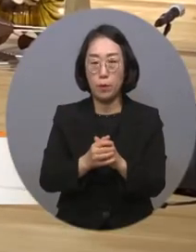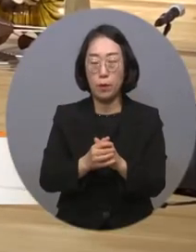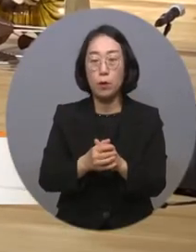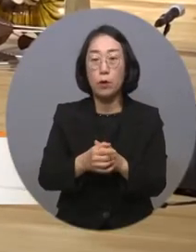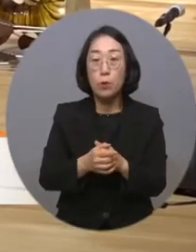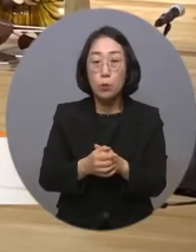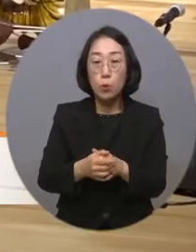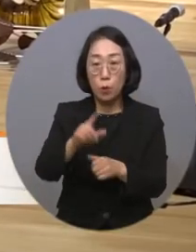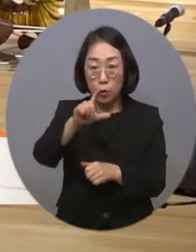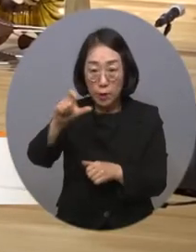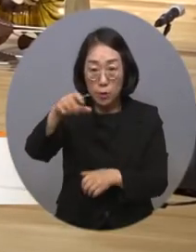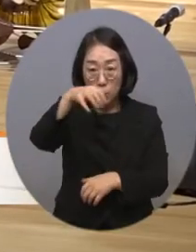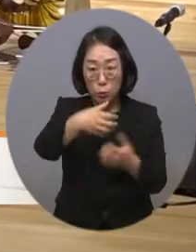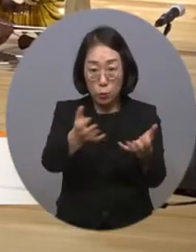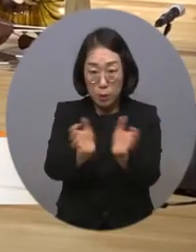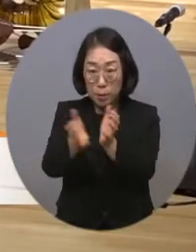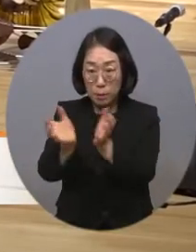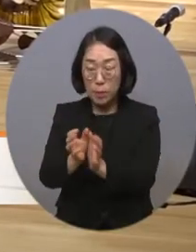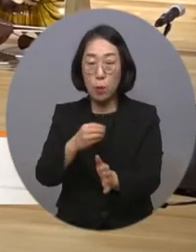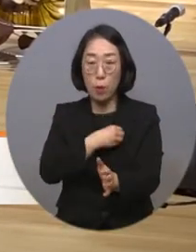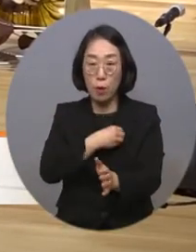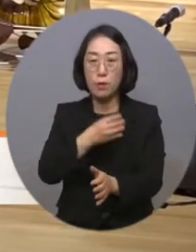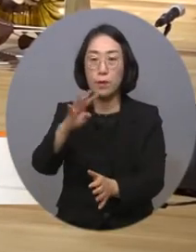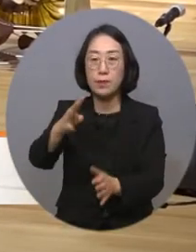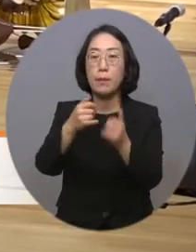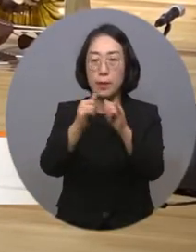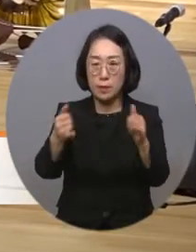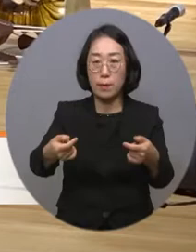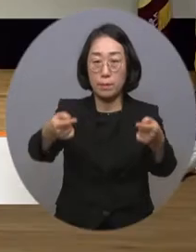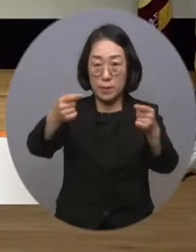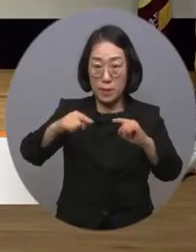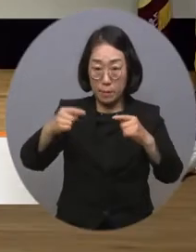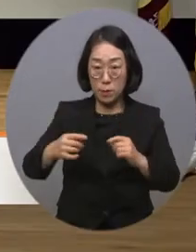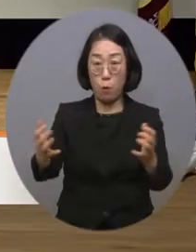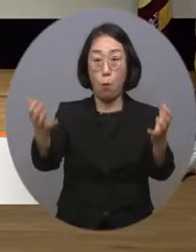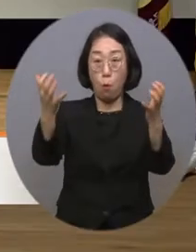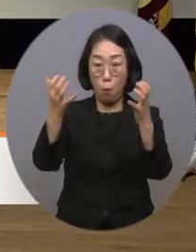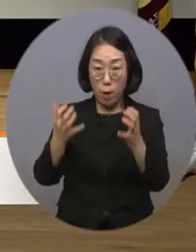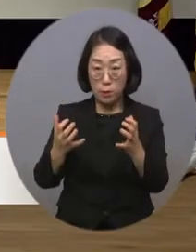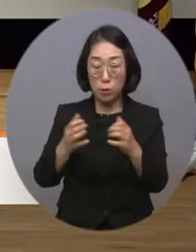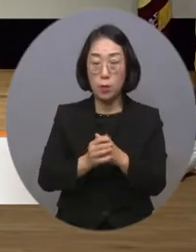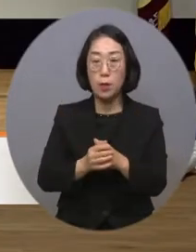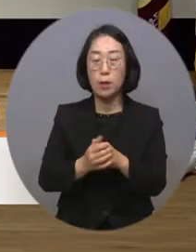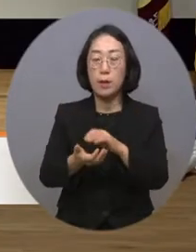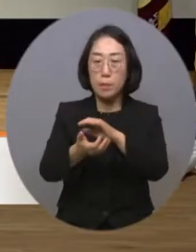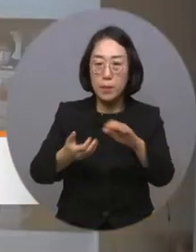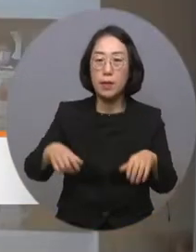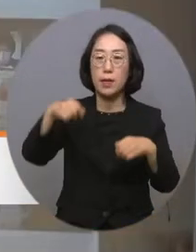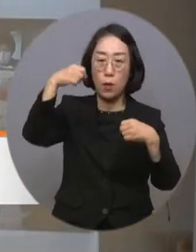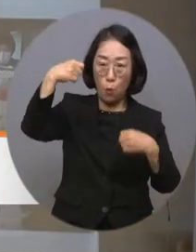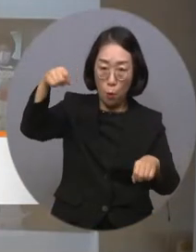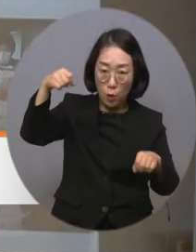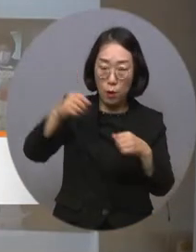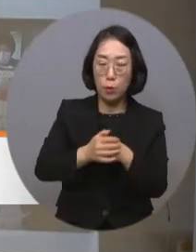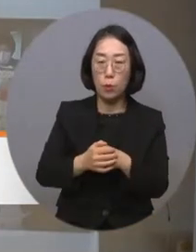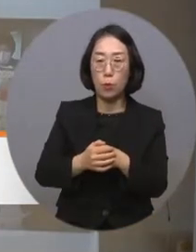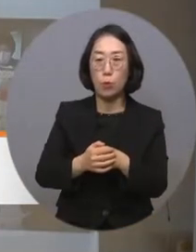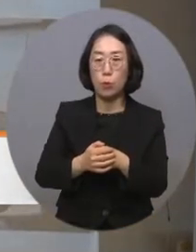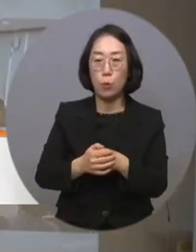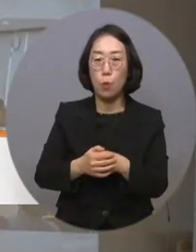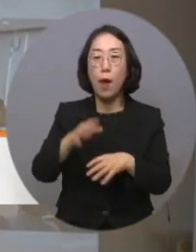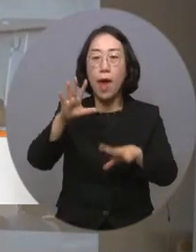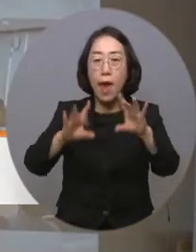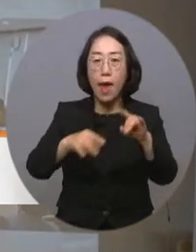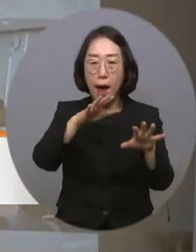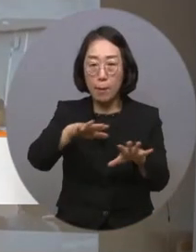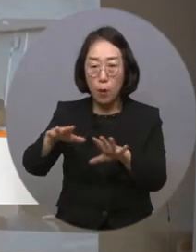시군 바르게 살기 운동 회원 400여 명이 참석한 가운데 이날 대회는 식전 공연과 2022 보령 해양 보드